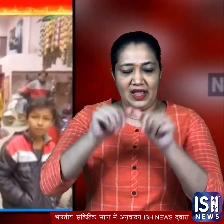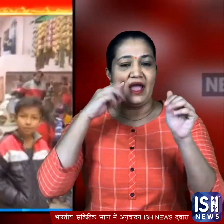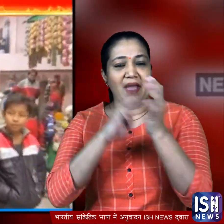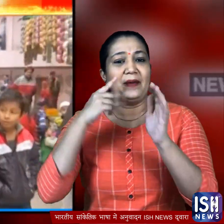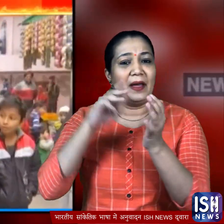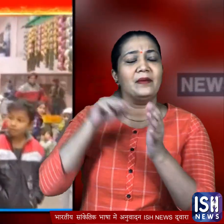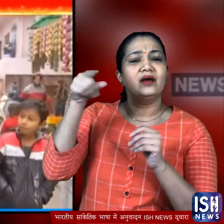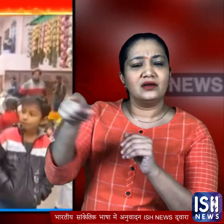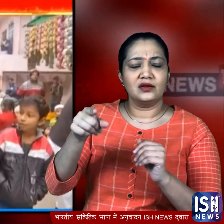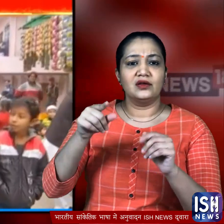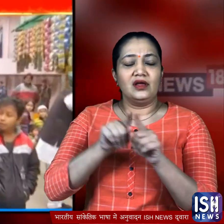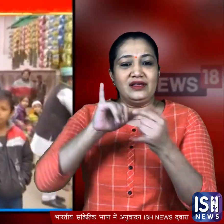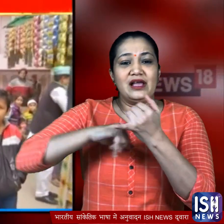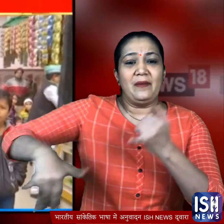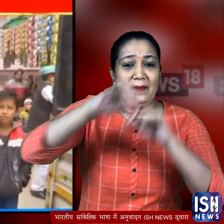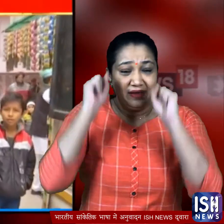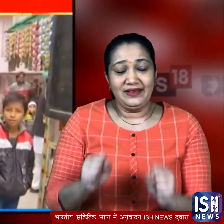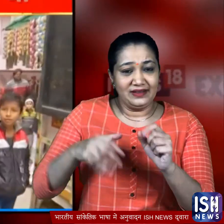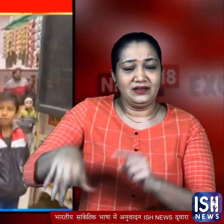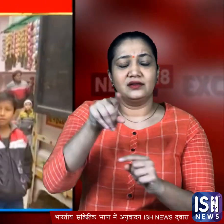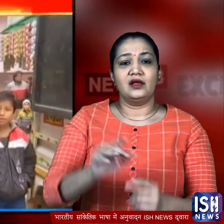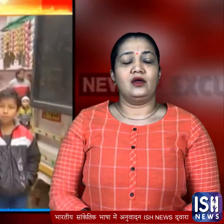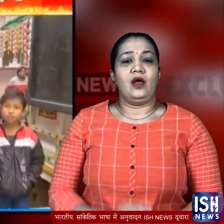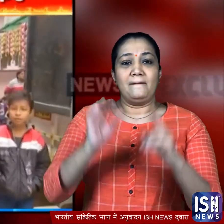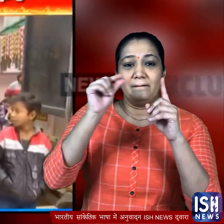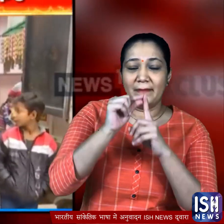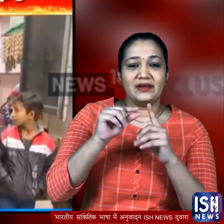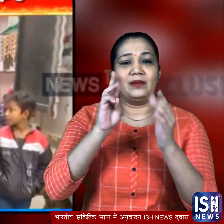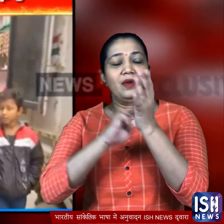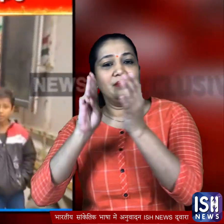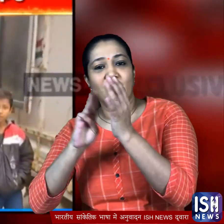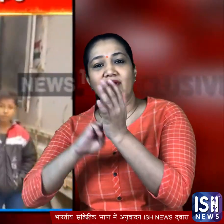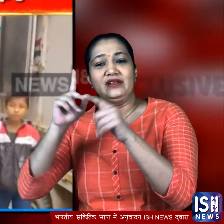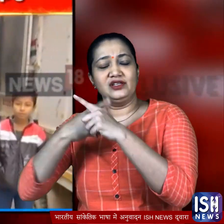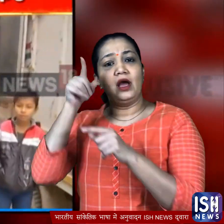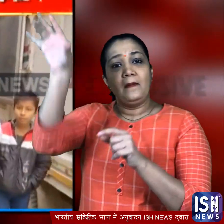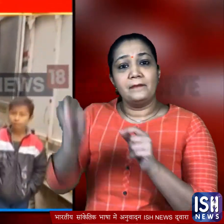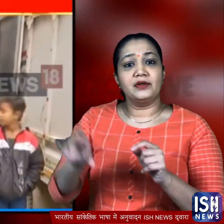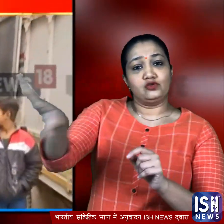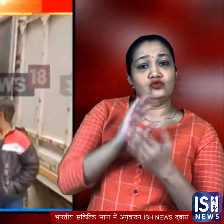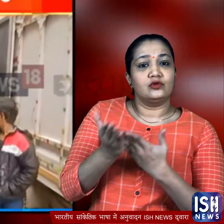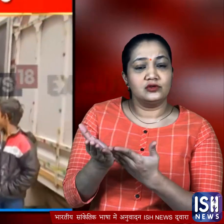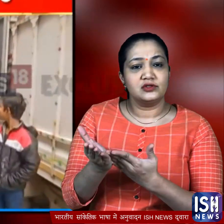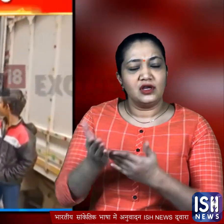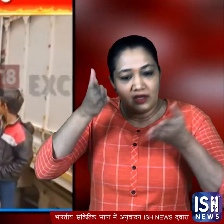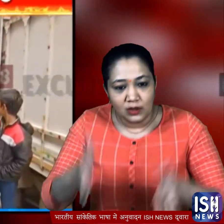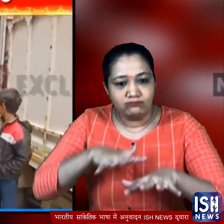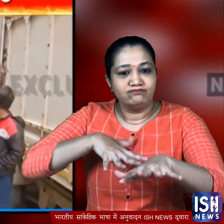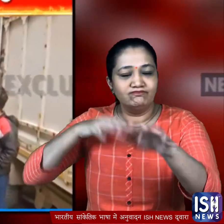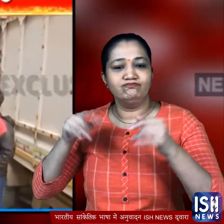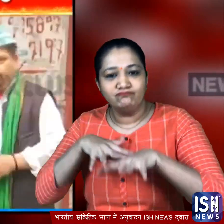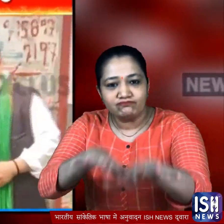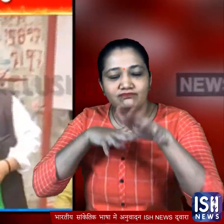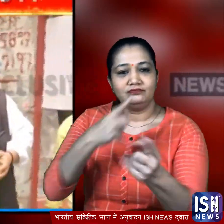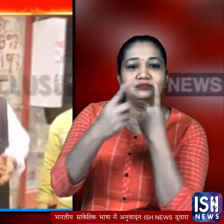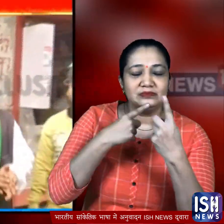चीफ असदुद्दीन ओवैसी ने साहिबाबाद विधानसभा सीट से पंडित मनमोहन झा गामा को उम्मीदवार बनाया, जो कि यहाँ कैंपेनिंग